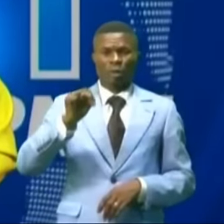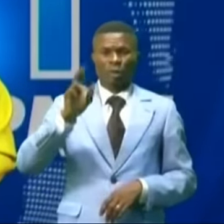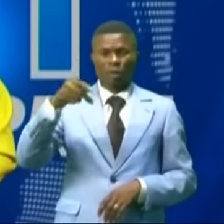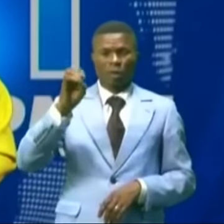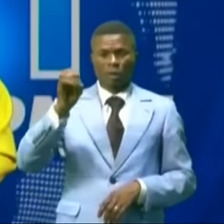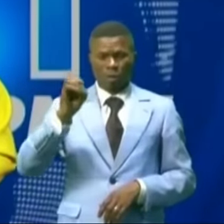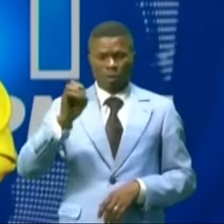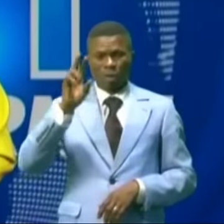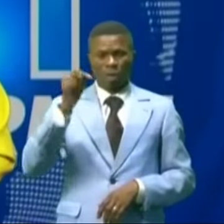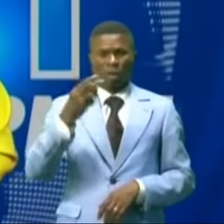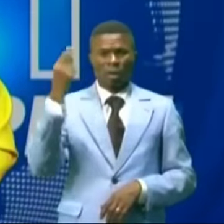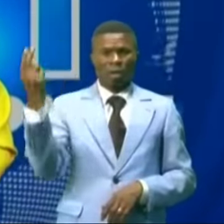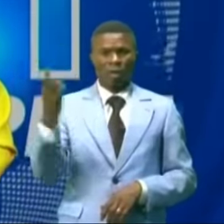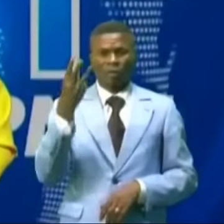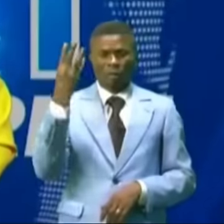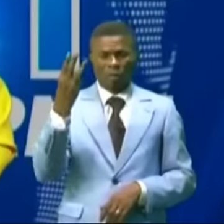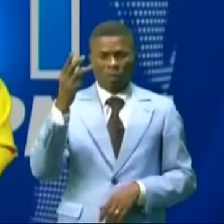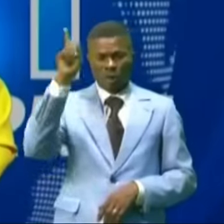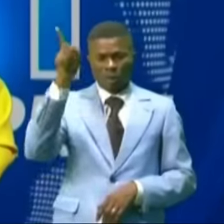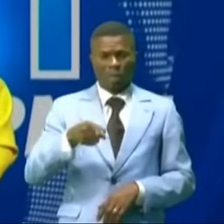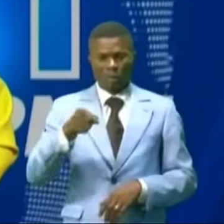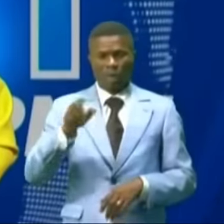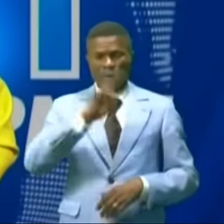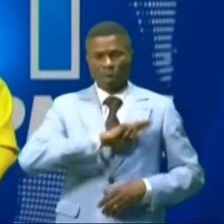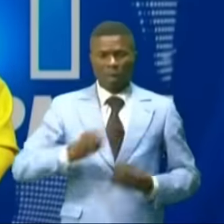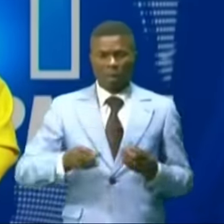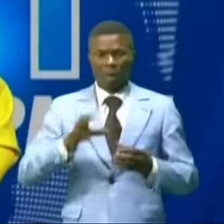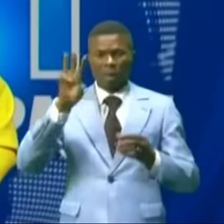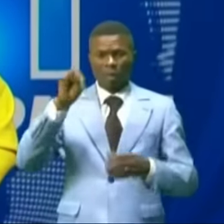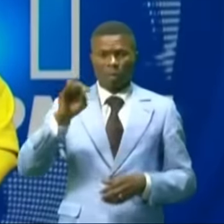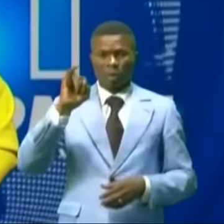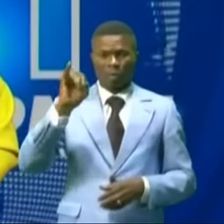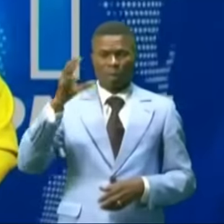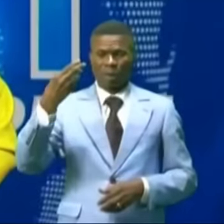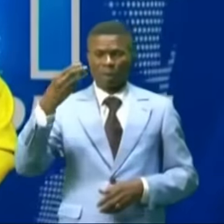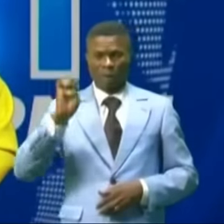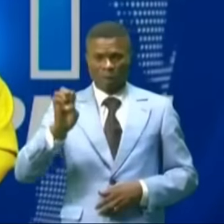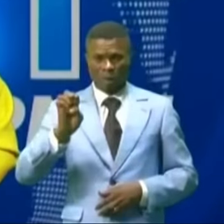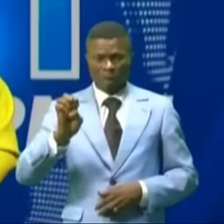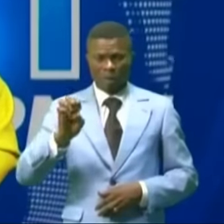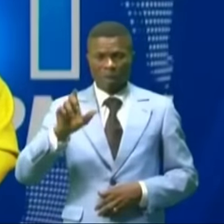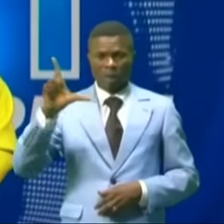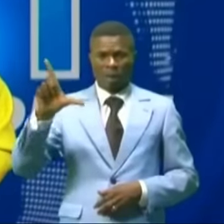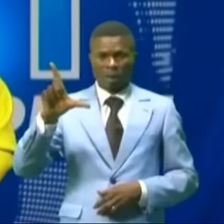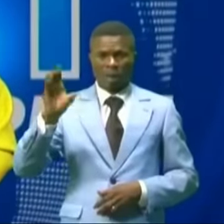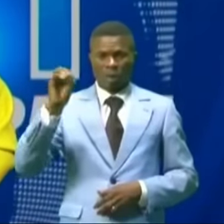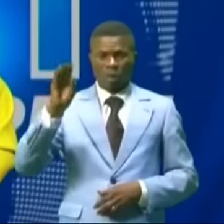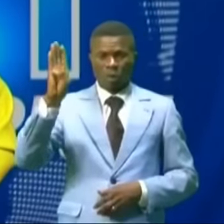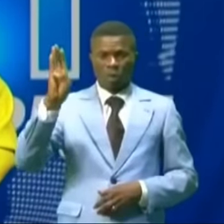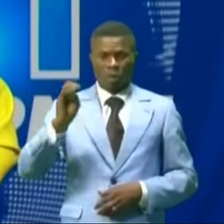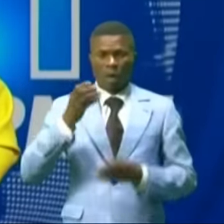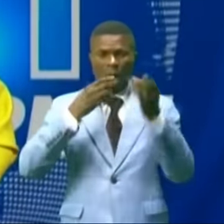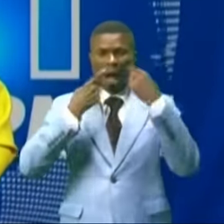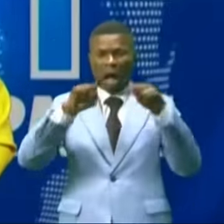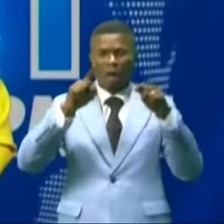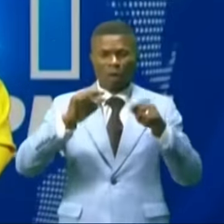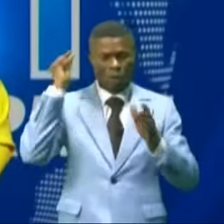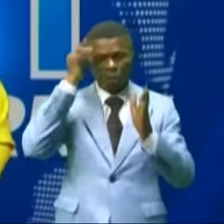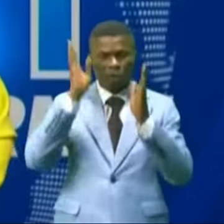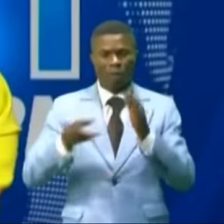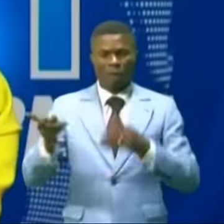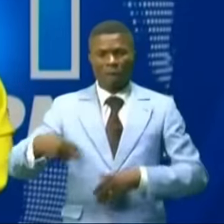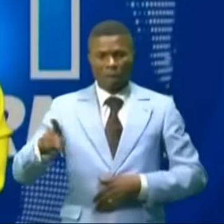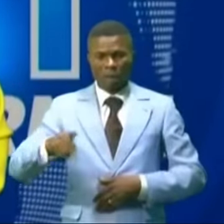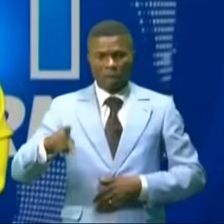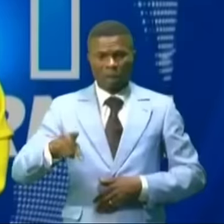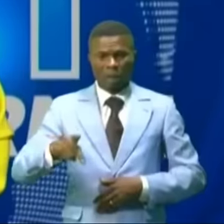H2023-R. RDC en sigle contre M. Miché Mombonga Lobo, provisoirement proclamé gouverneur de la